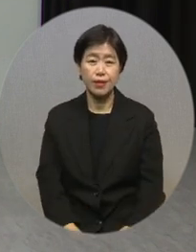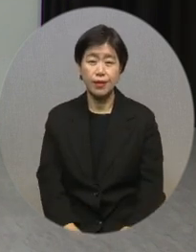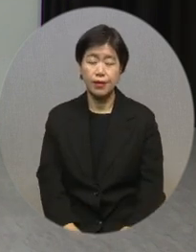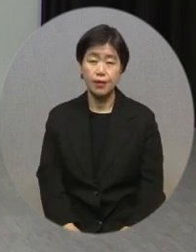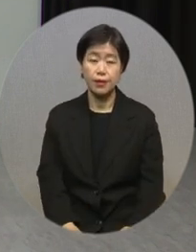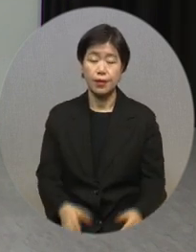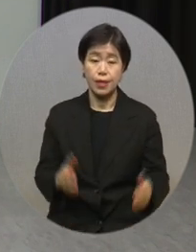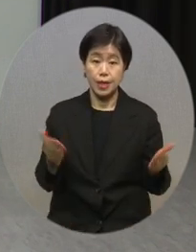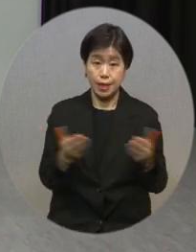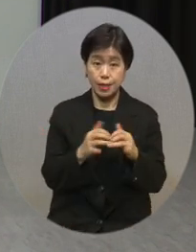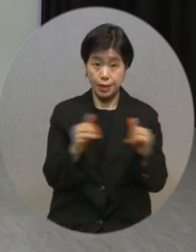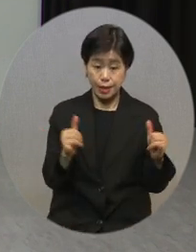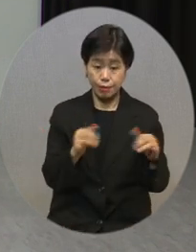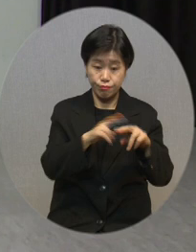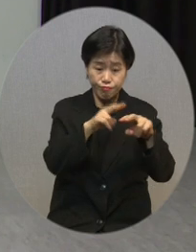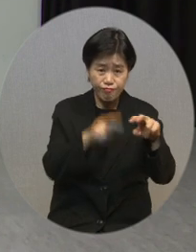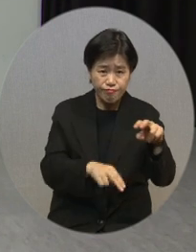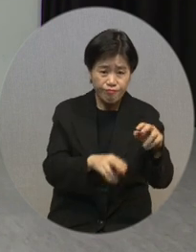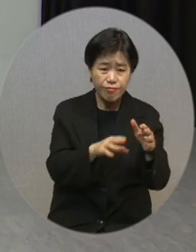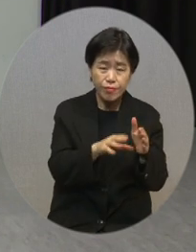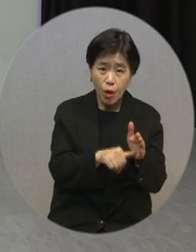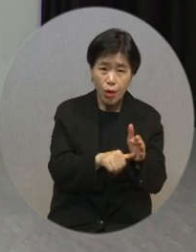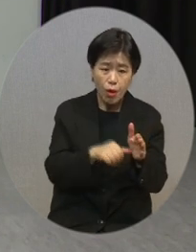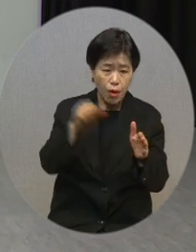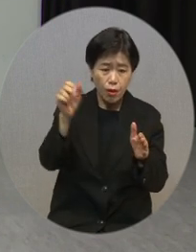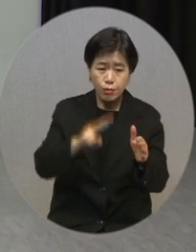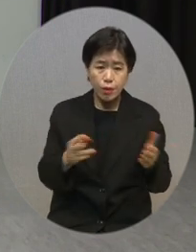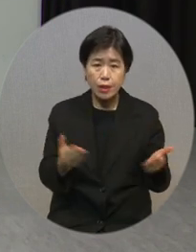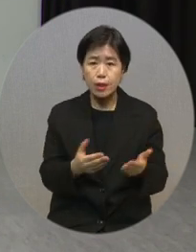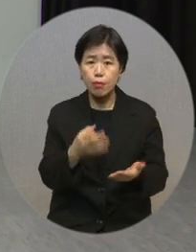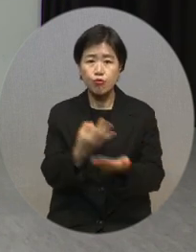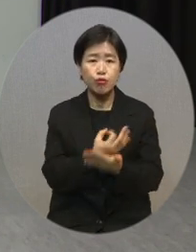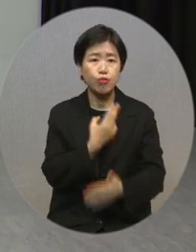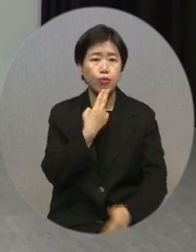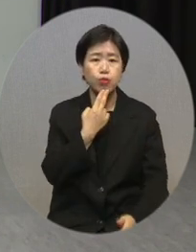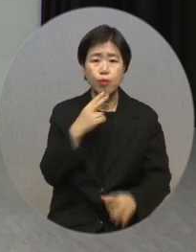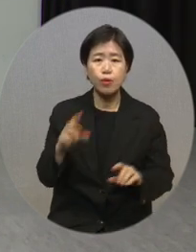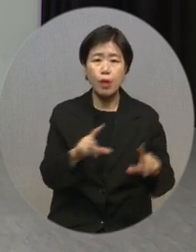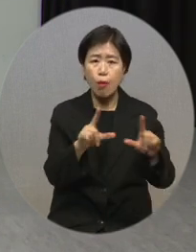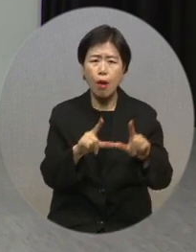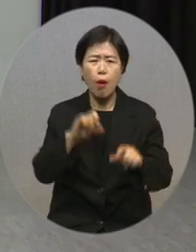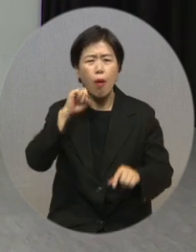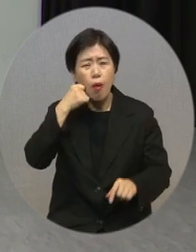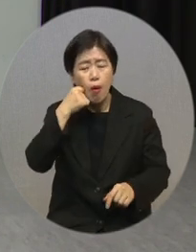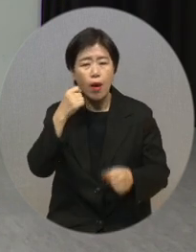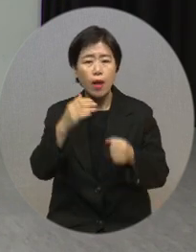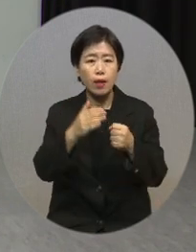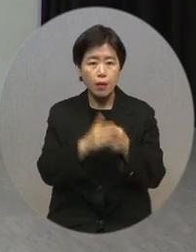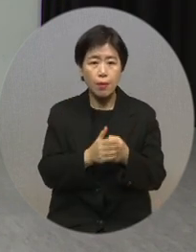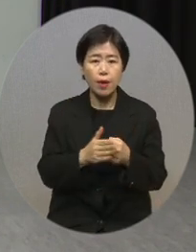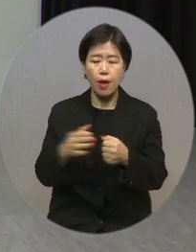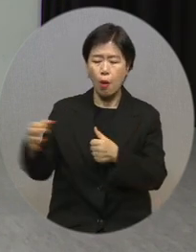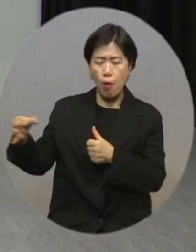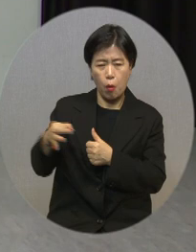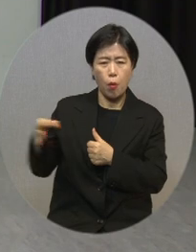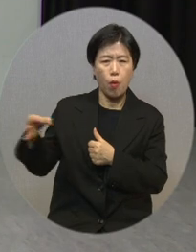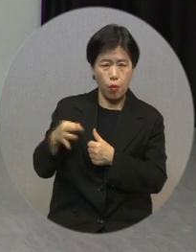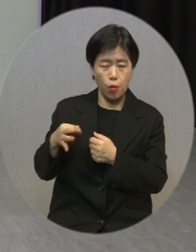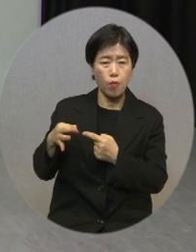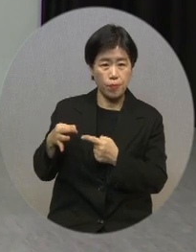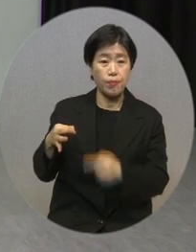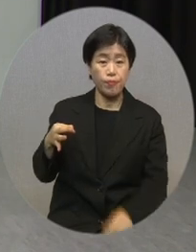동안에 그 생활비를 그 실업 그 구직급여로 지원을 하되 그 기간은 가능하면 빨리 그 짧게 해서